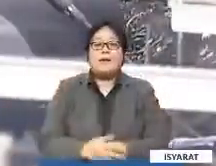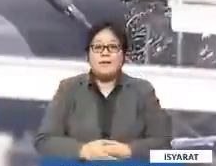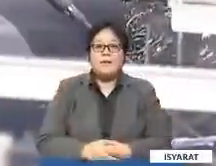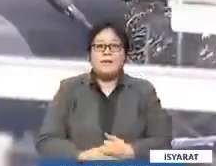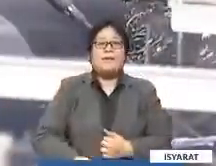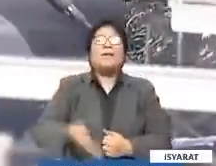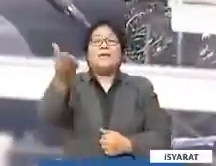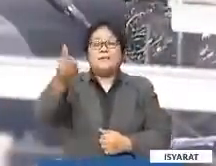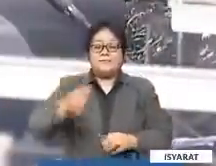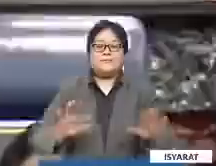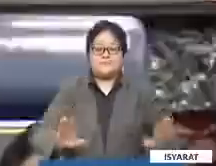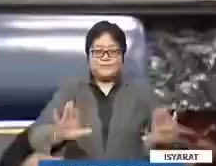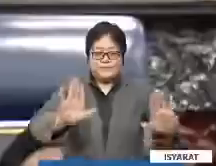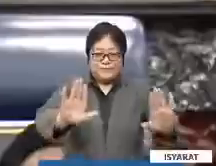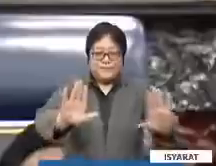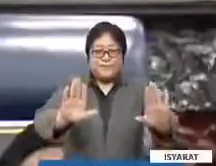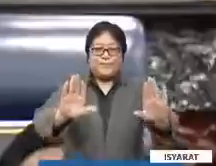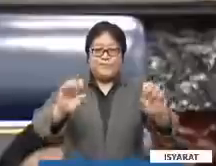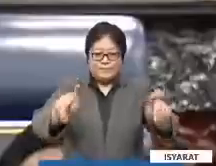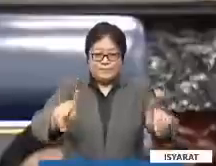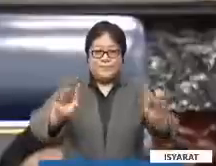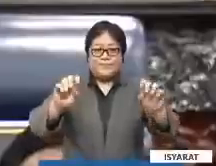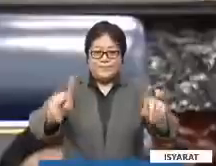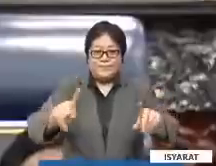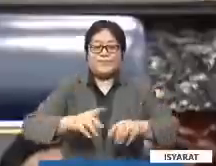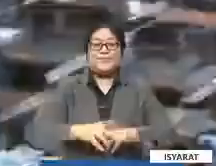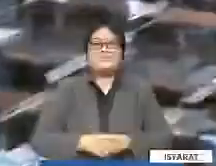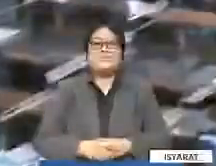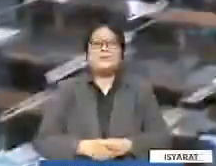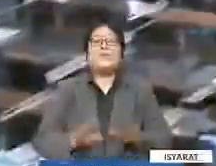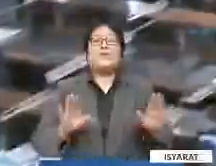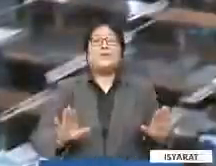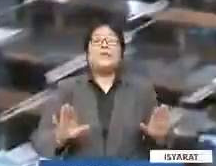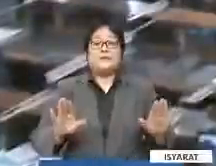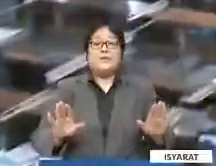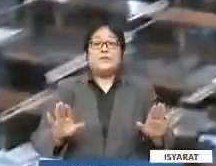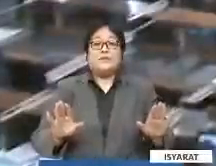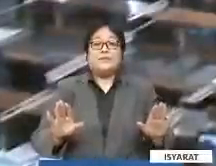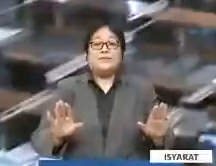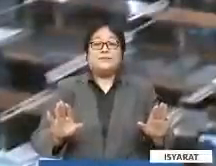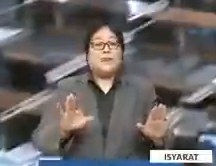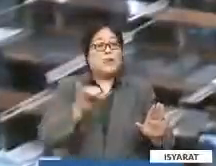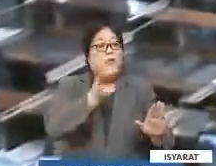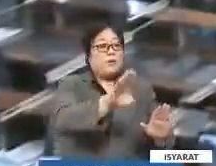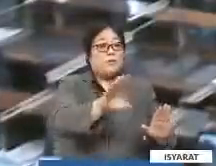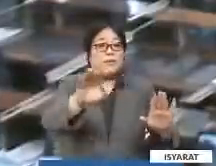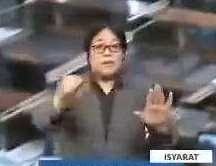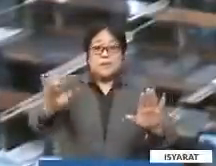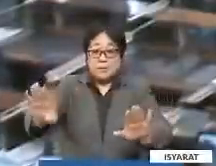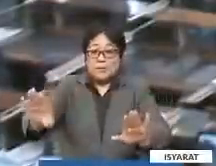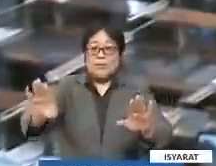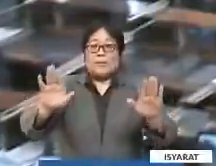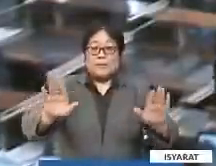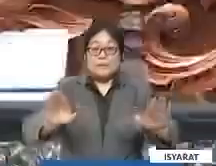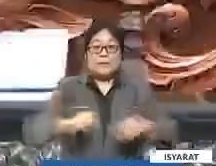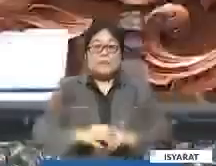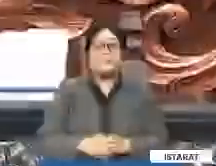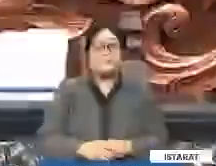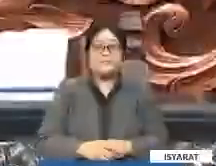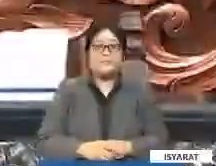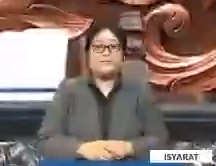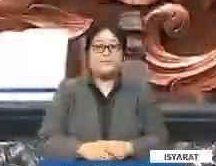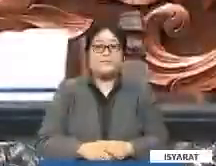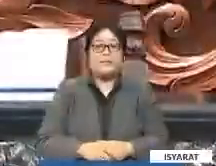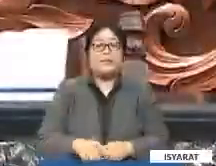tidak juga dipakai Oke Oh Ya Mama Ya Mama Ya Mama yang